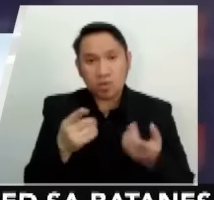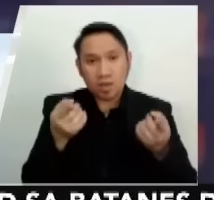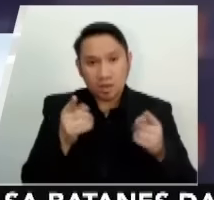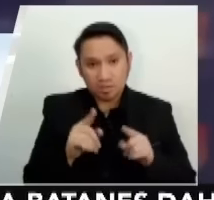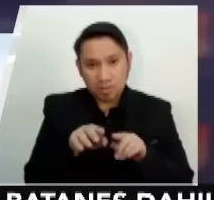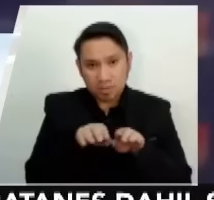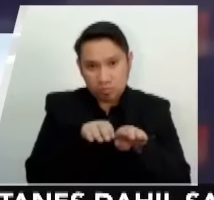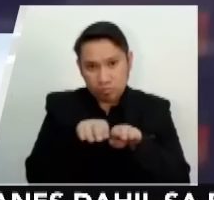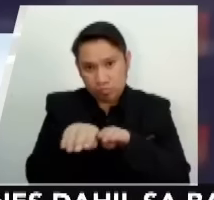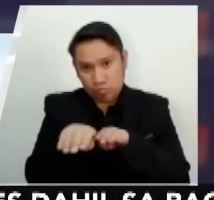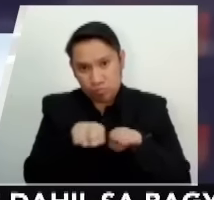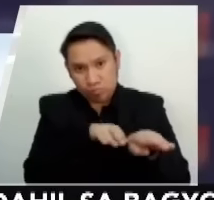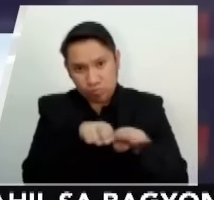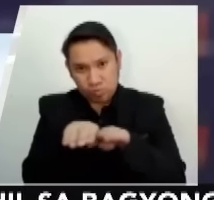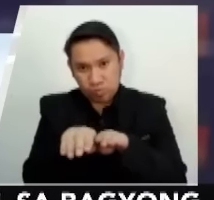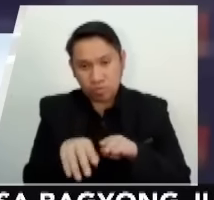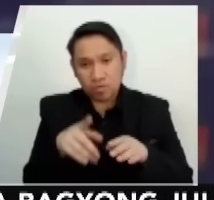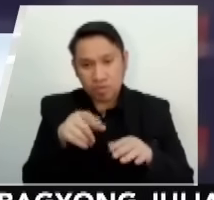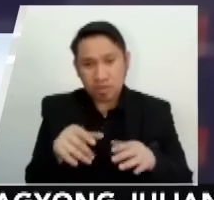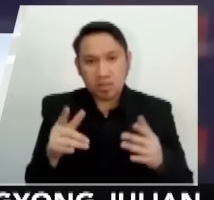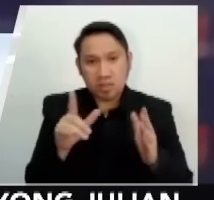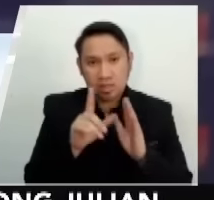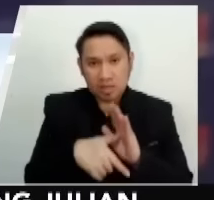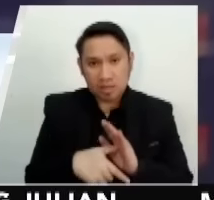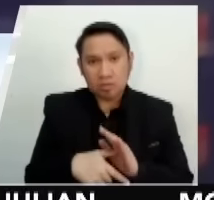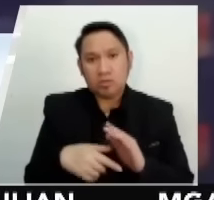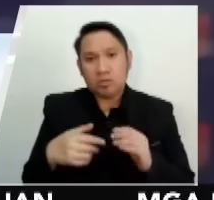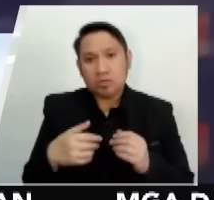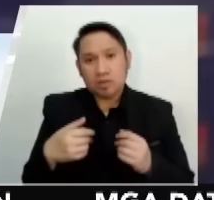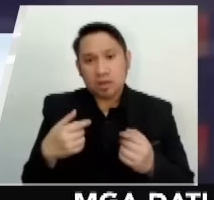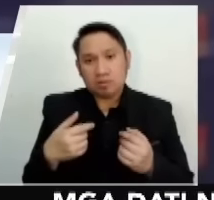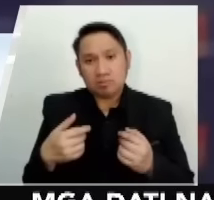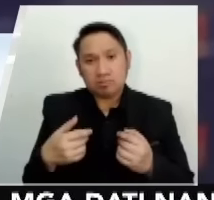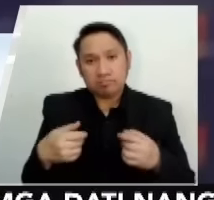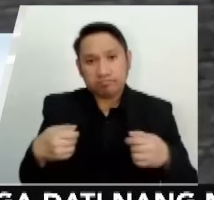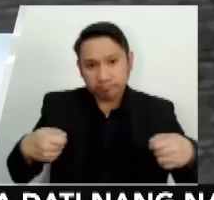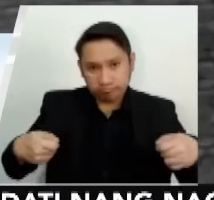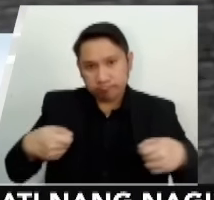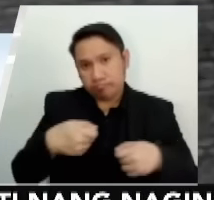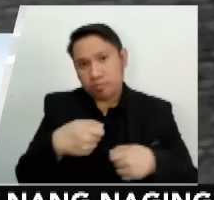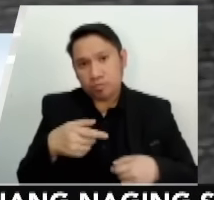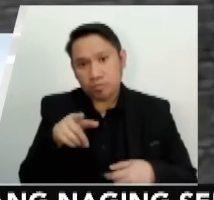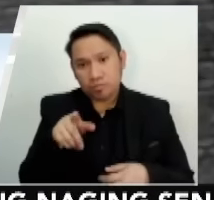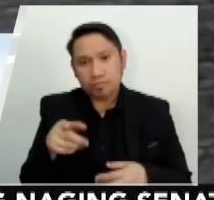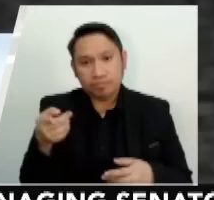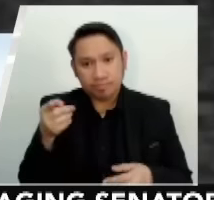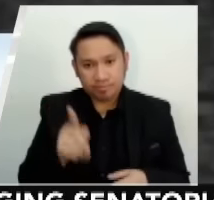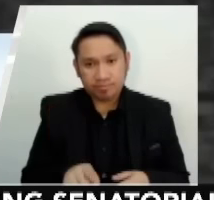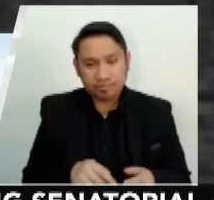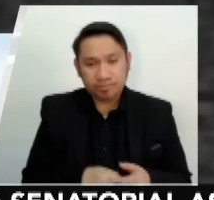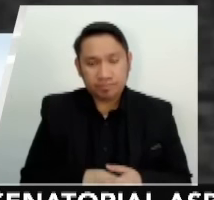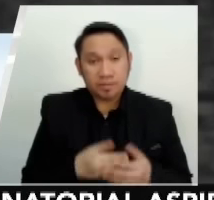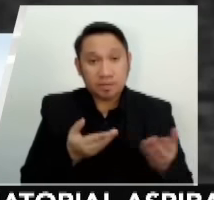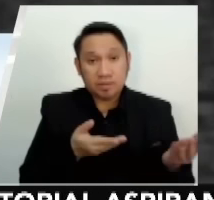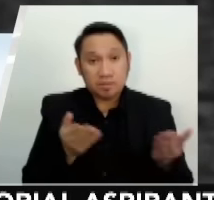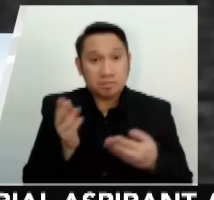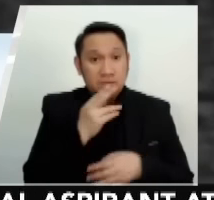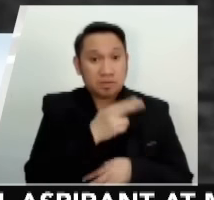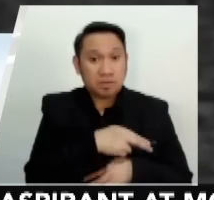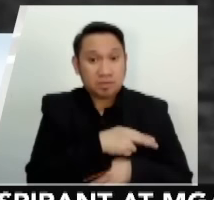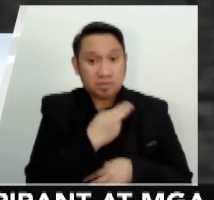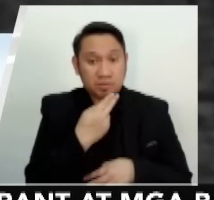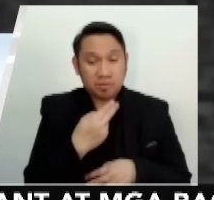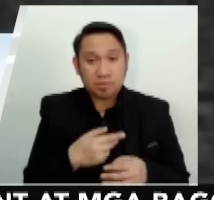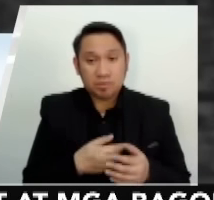allegedly nagkasakitan na kung saan ito nga nagdulot nga nitong pananaksak. Nadala pa sa ospital si Pelayo, 21